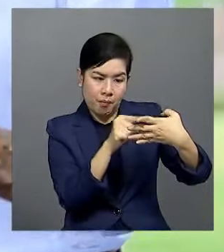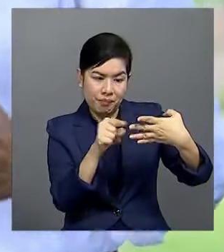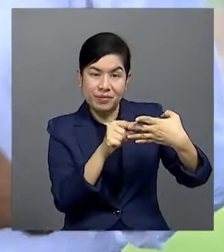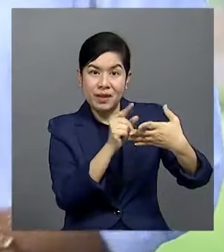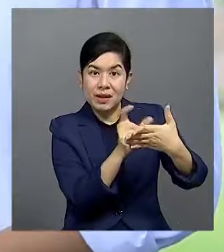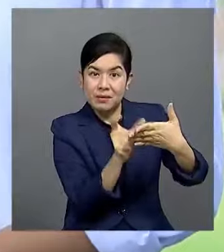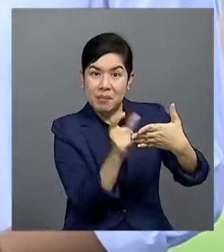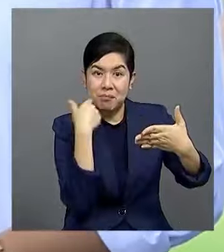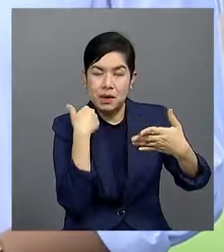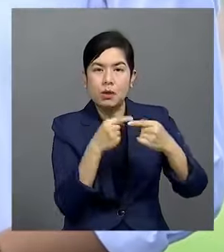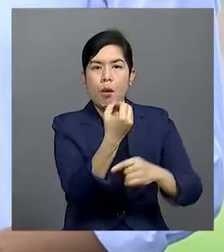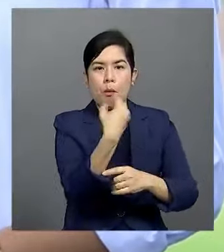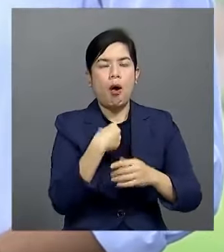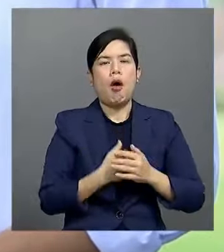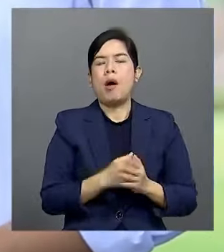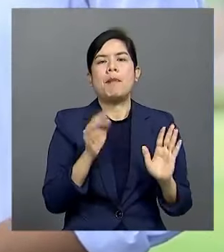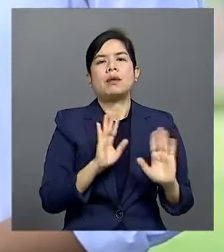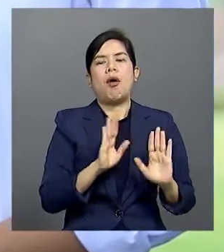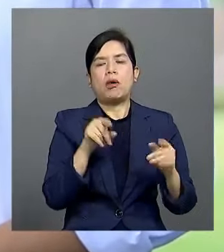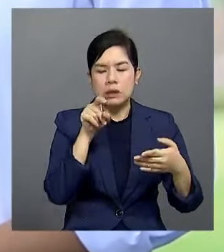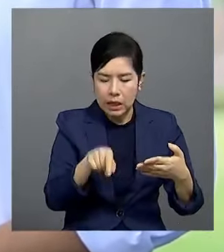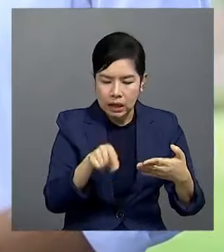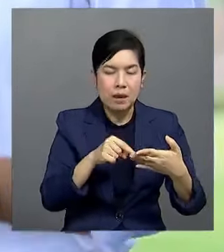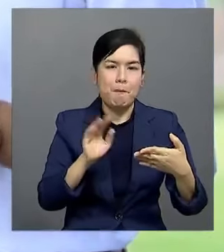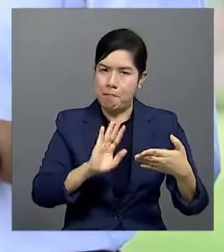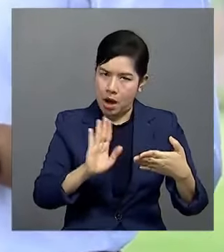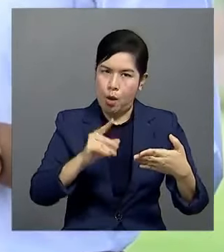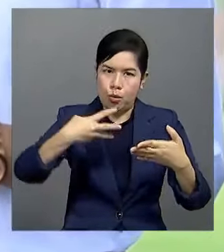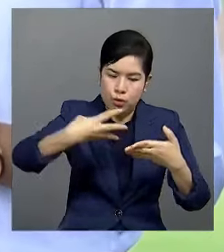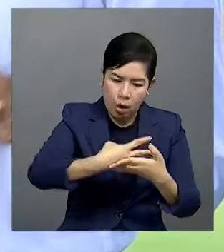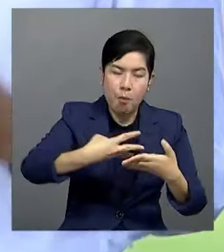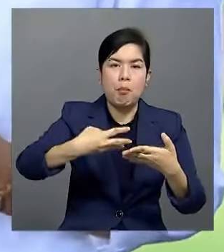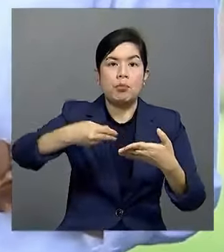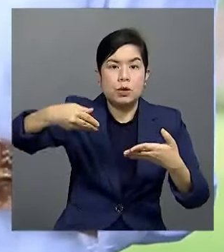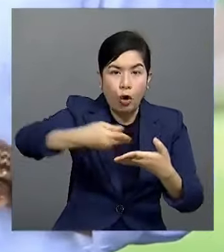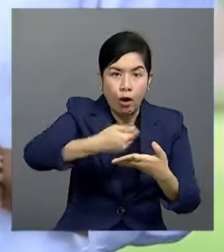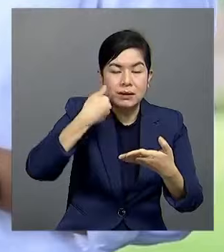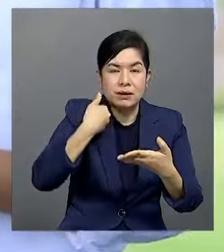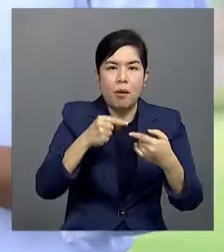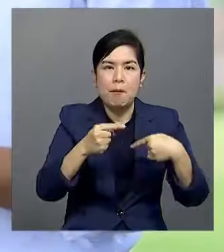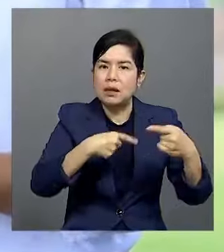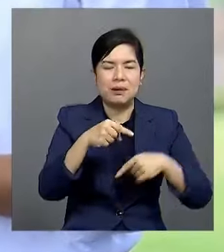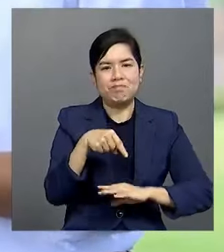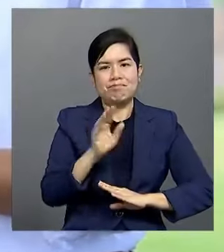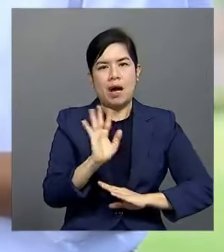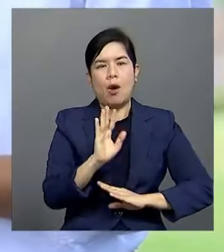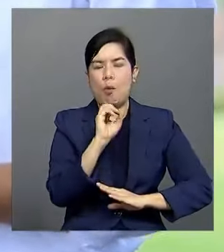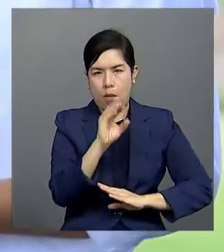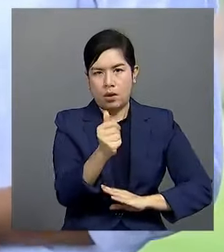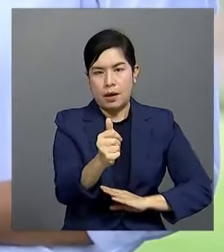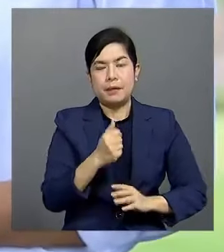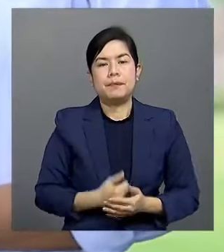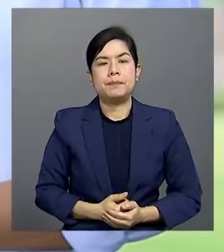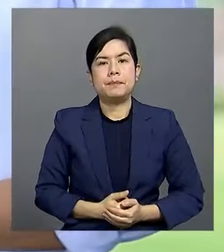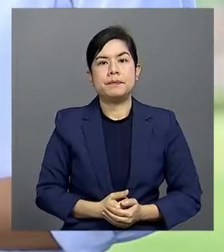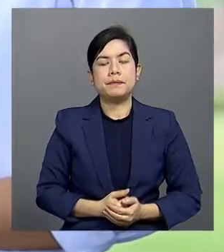ขาก็จะจัดมาให้เต็มที่เลย ใช่ครับจัดมา ค่ะแล้วอย่างเวลาเราสั่งเราเองเนี่ยเราบอกเขาไหมคะว่าเรา